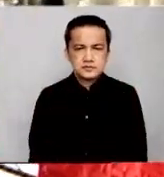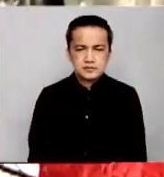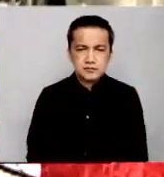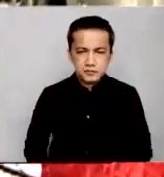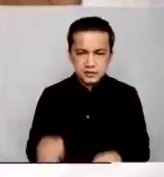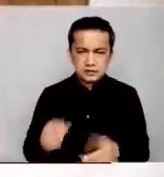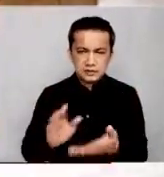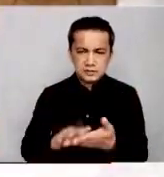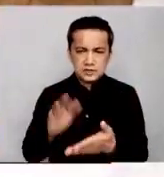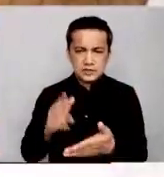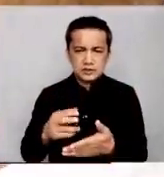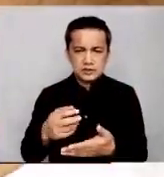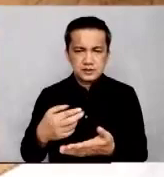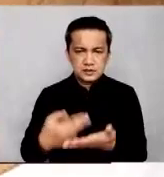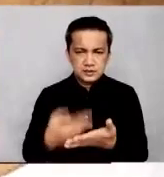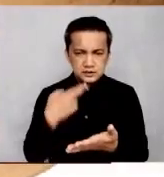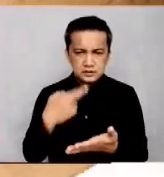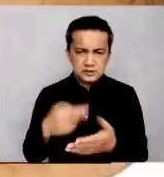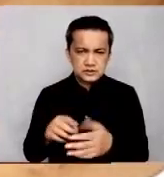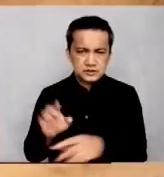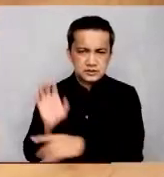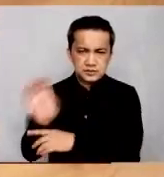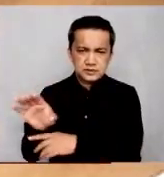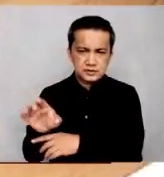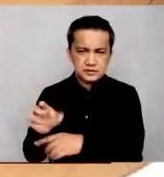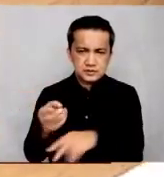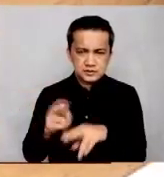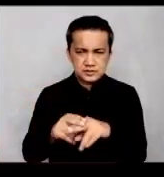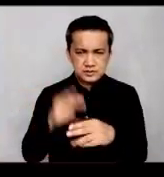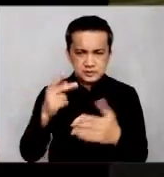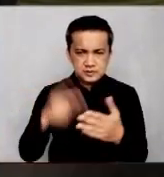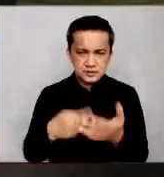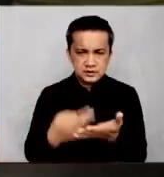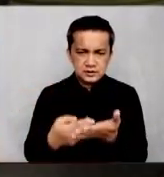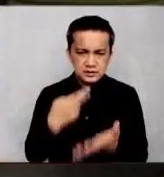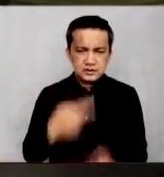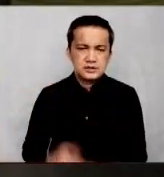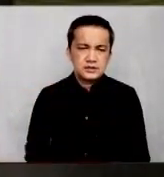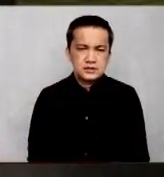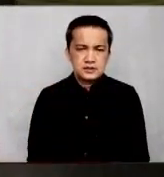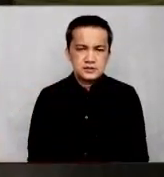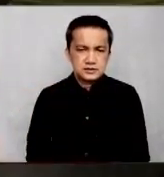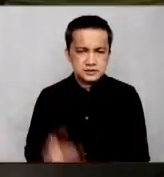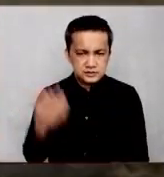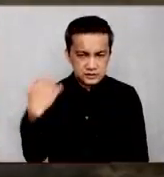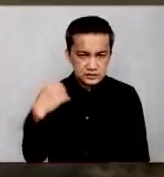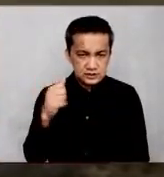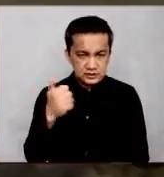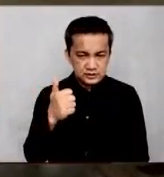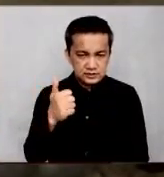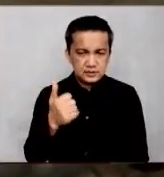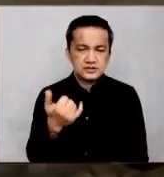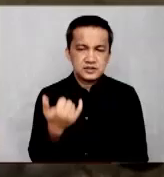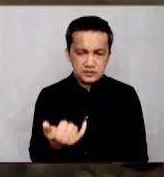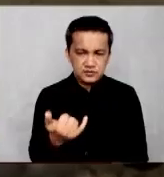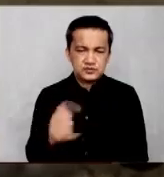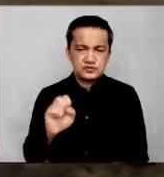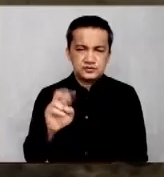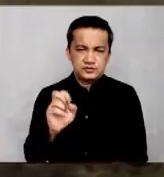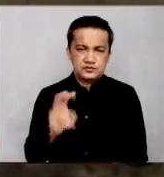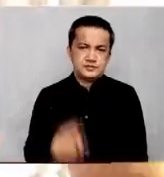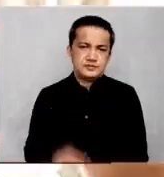ng bigas, napilitan na raw siyang magtaas ng presyo ng kanin. Mula sa dating 10 piso, 12 pesos na ito